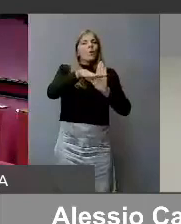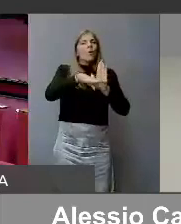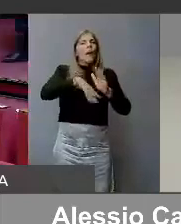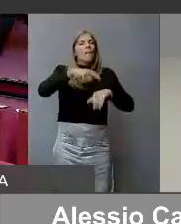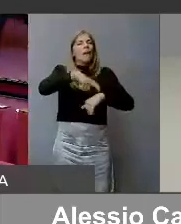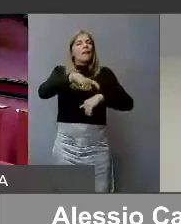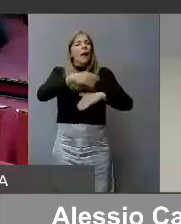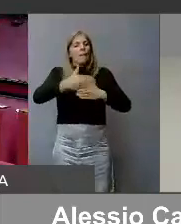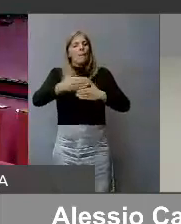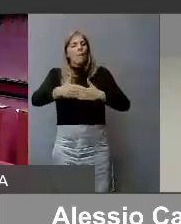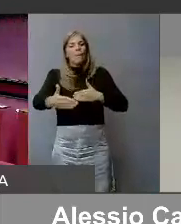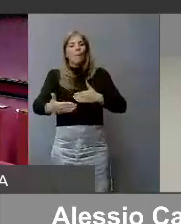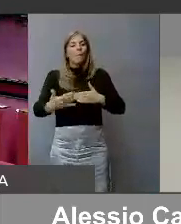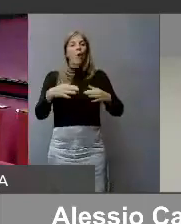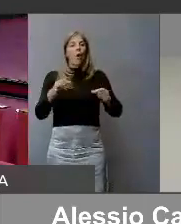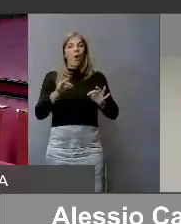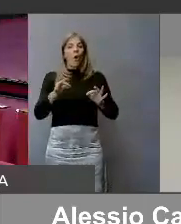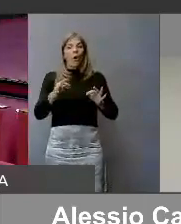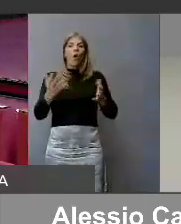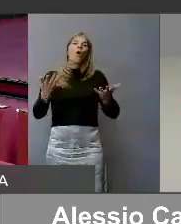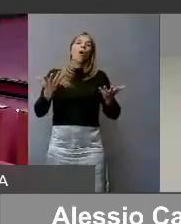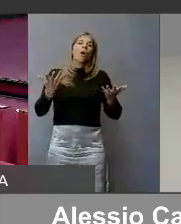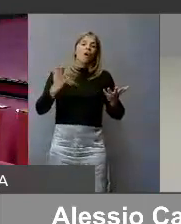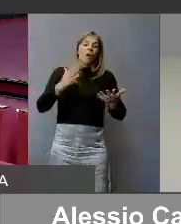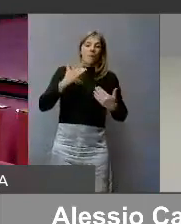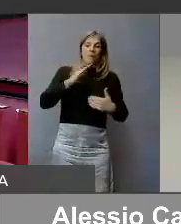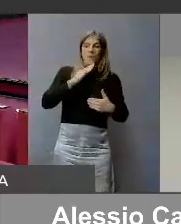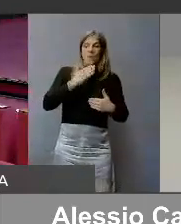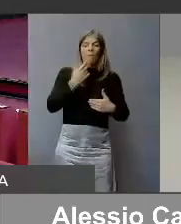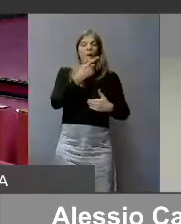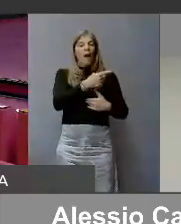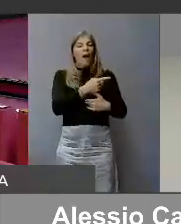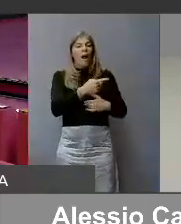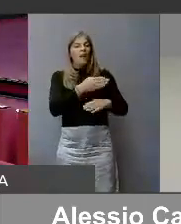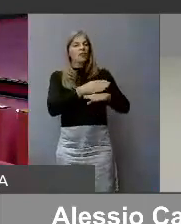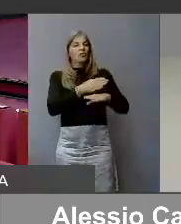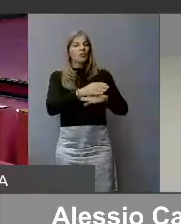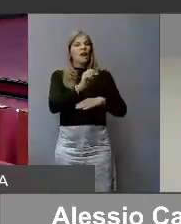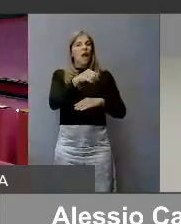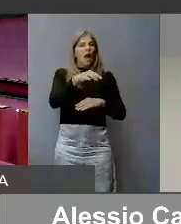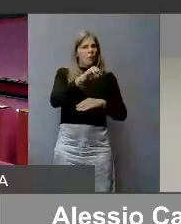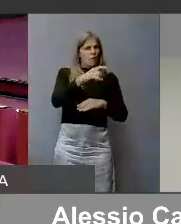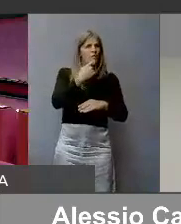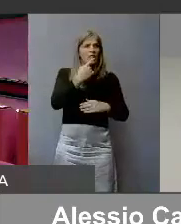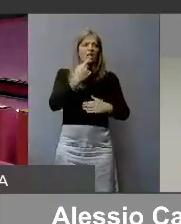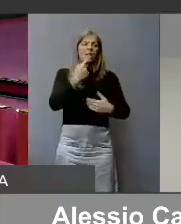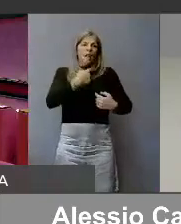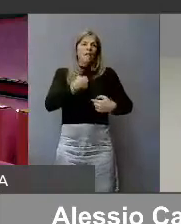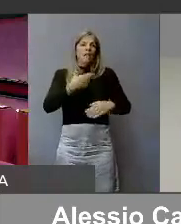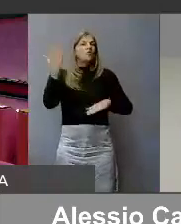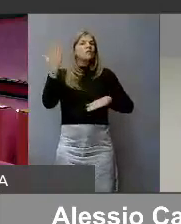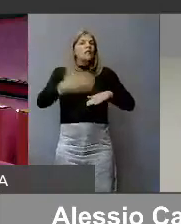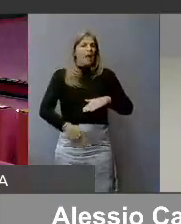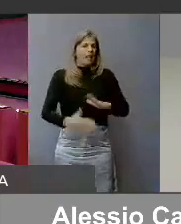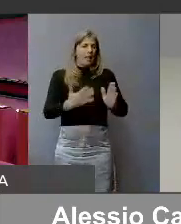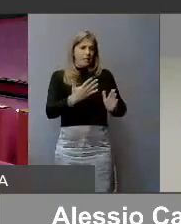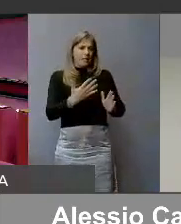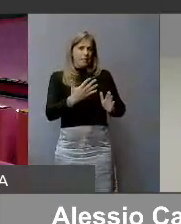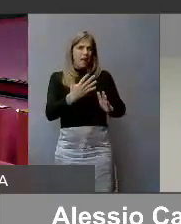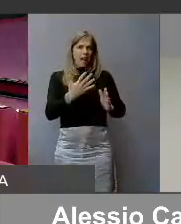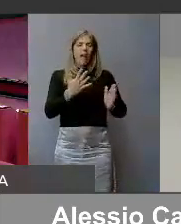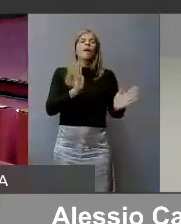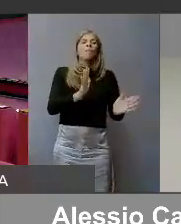fortuna che consideriamo fini ha elencato ma come dire doveva essere una informativa e